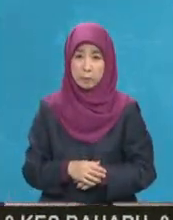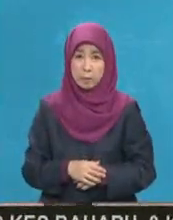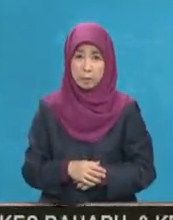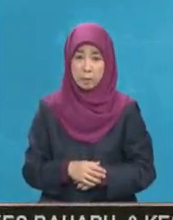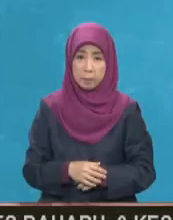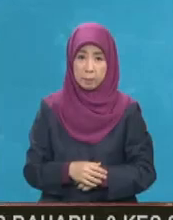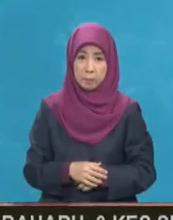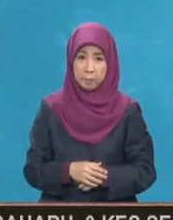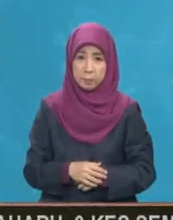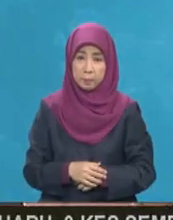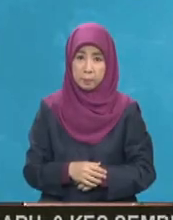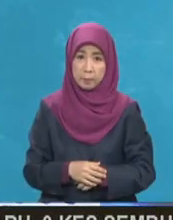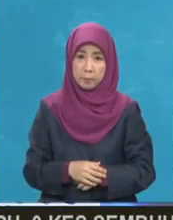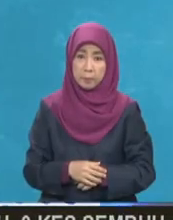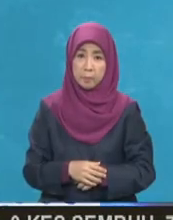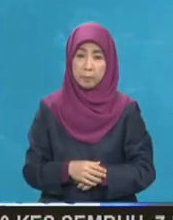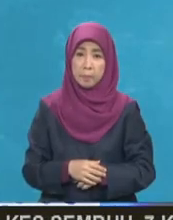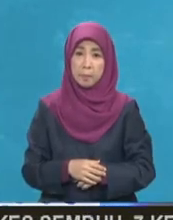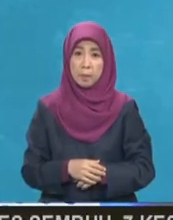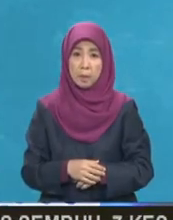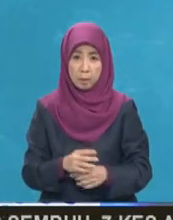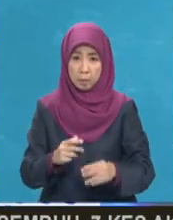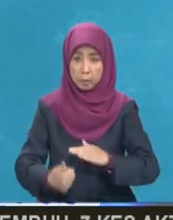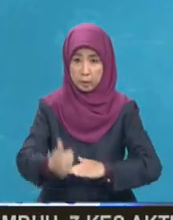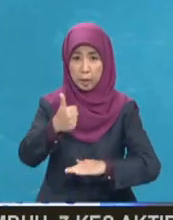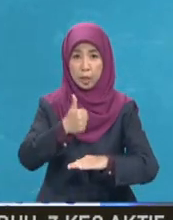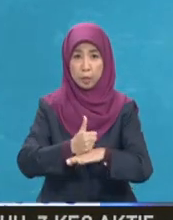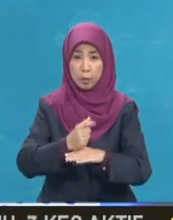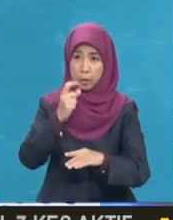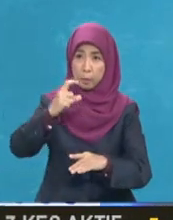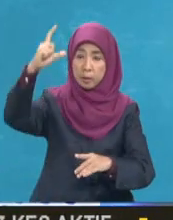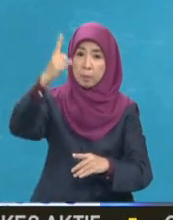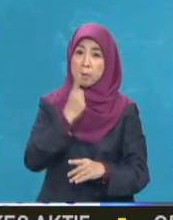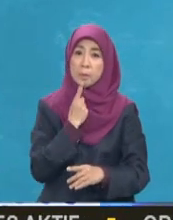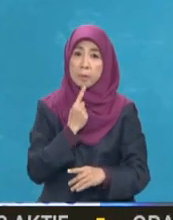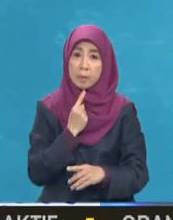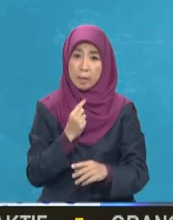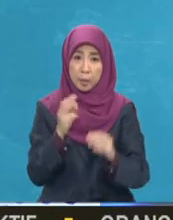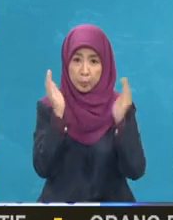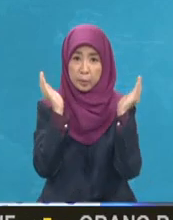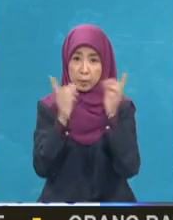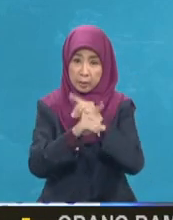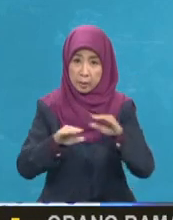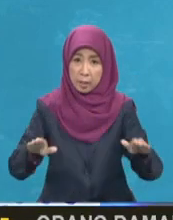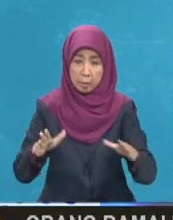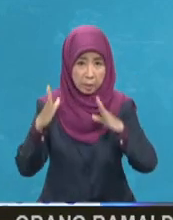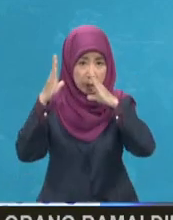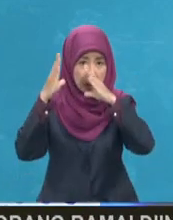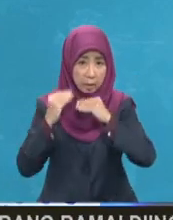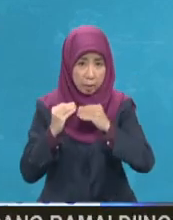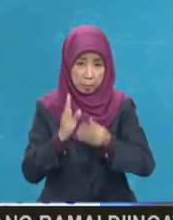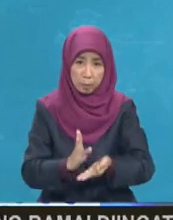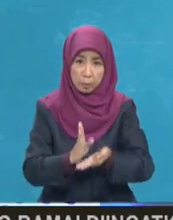hai habis Ia mempunyai persatuan bulan sabit Merah negara Brunei Darussalam diharap berperanan